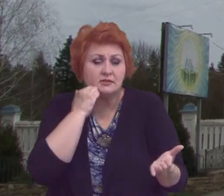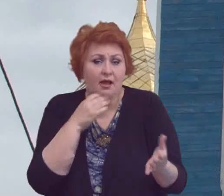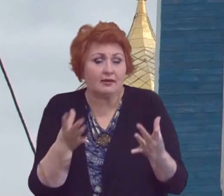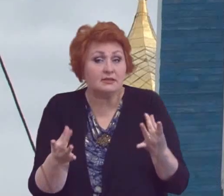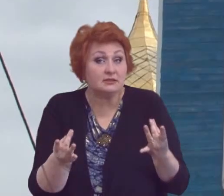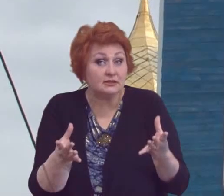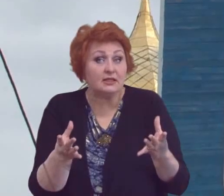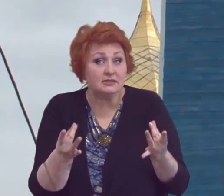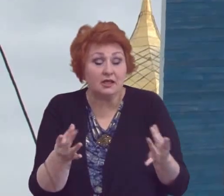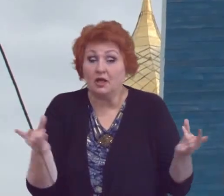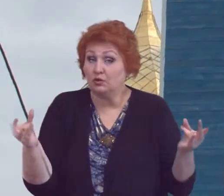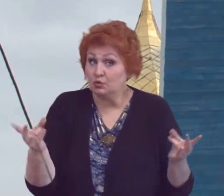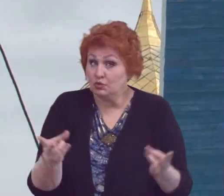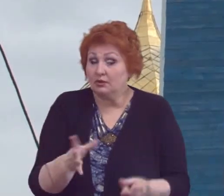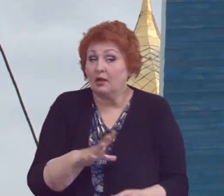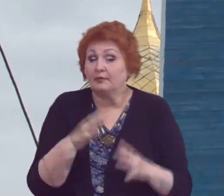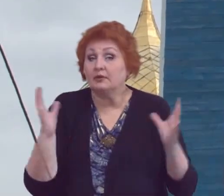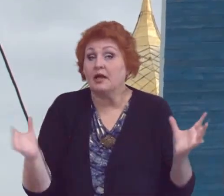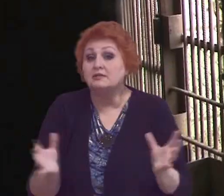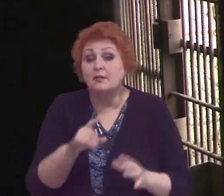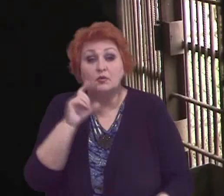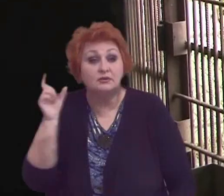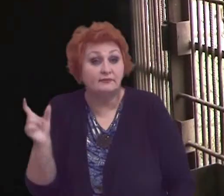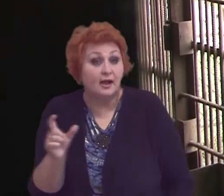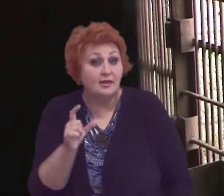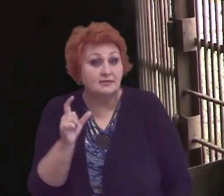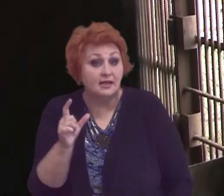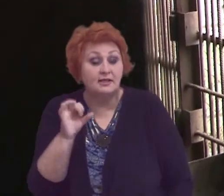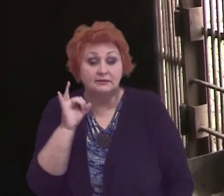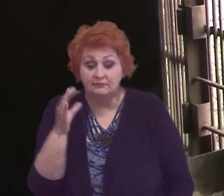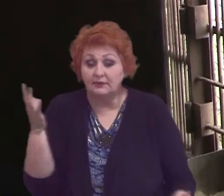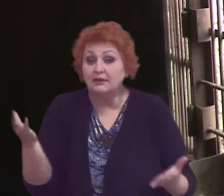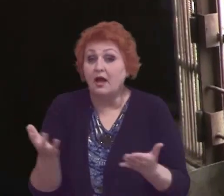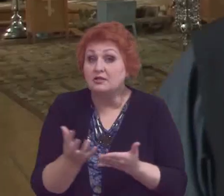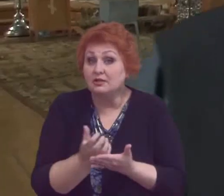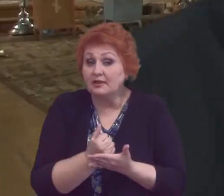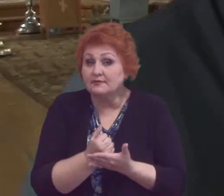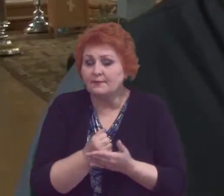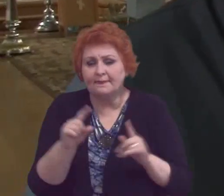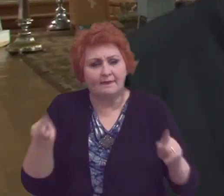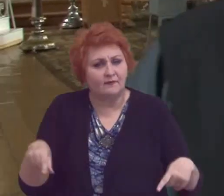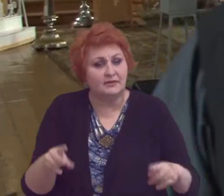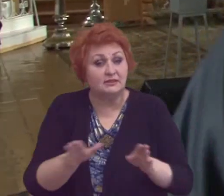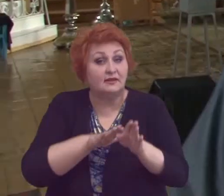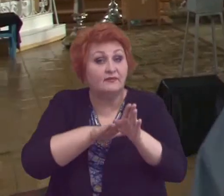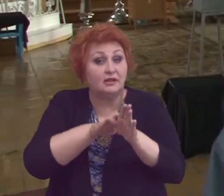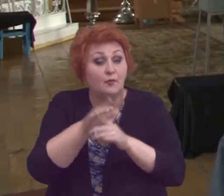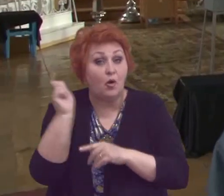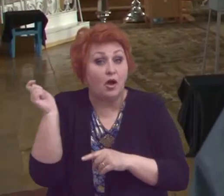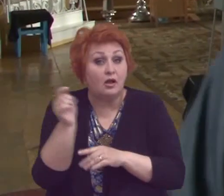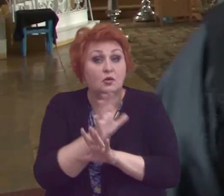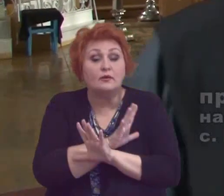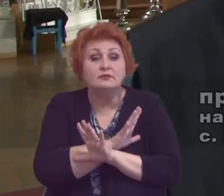от сырости. Нужна была рука заботливого хозяина. И она нашлась. Восстановили мы полностью колокольню, ее не